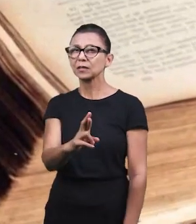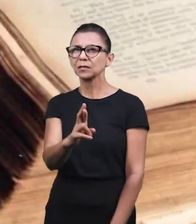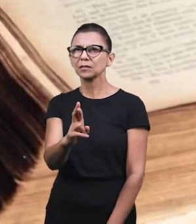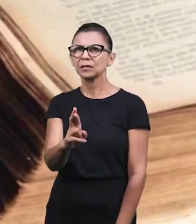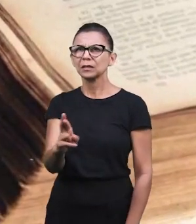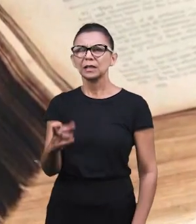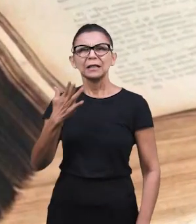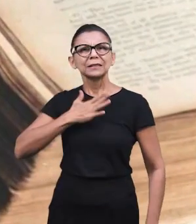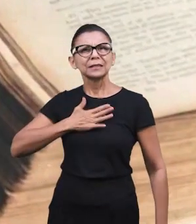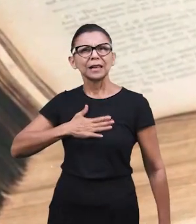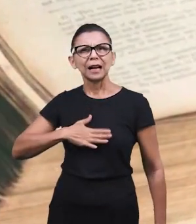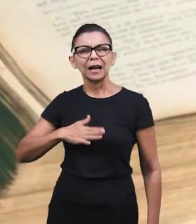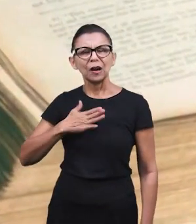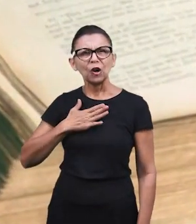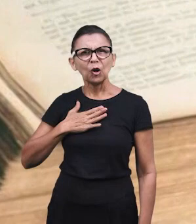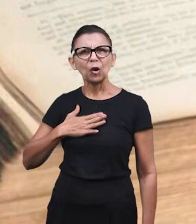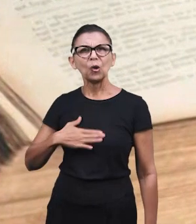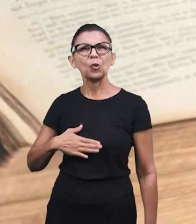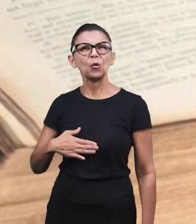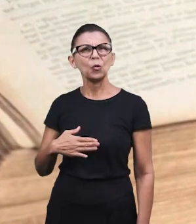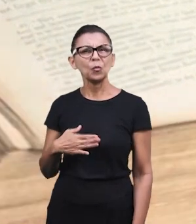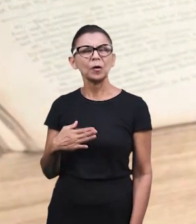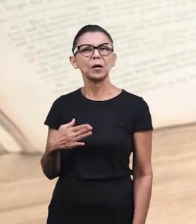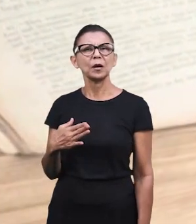Не думай, что все